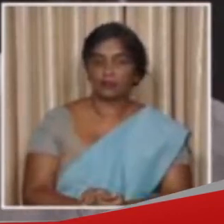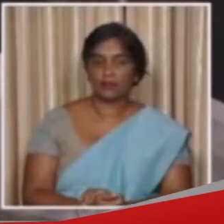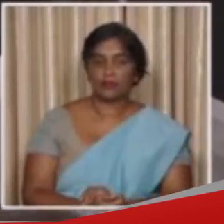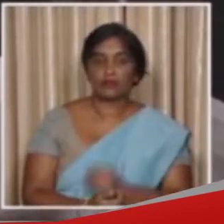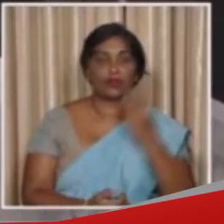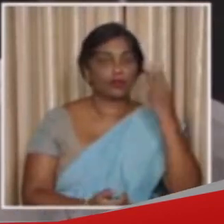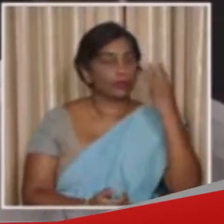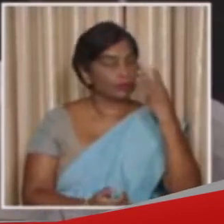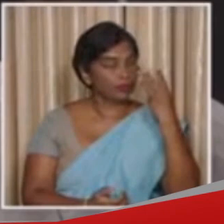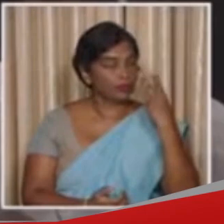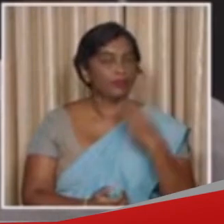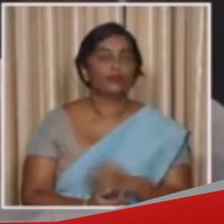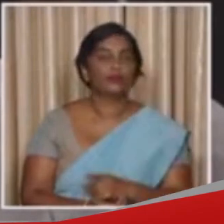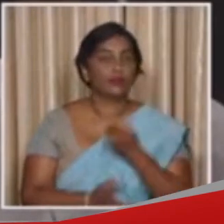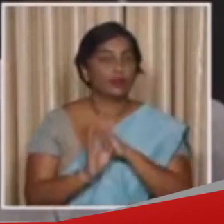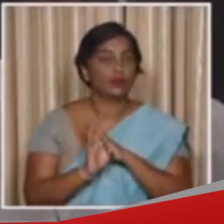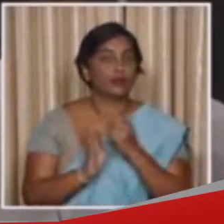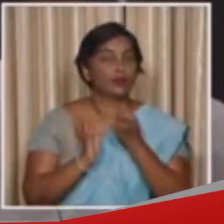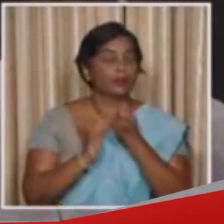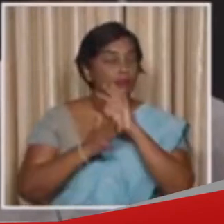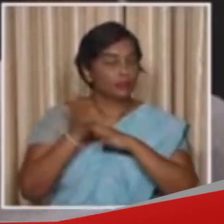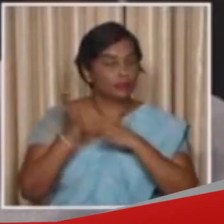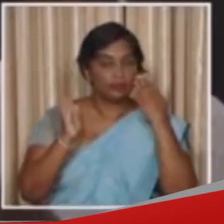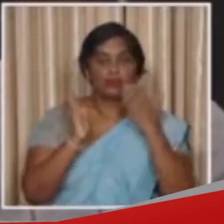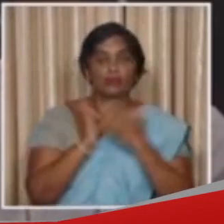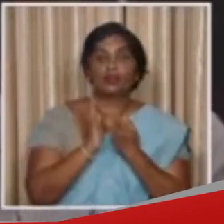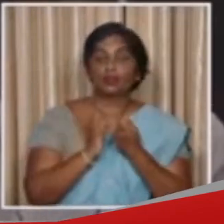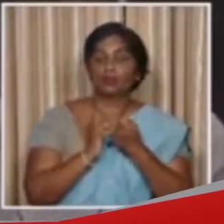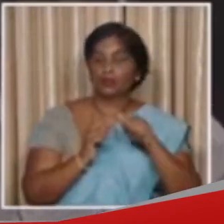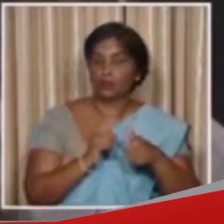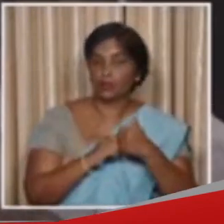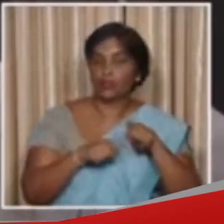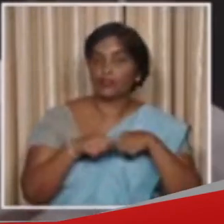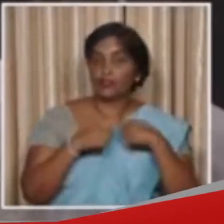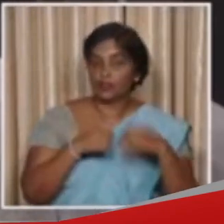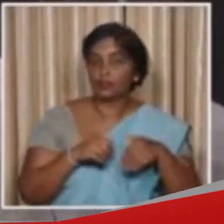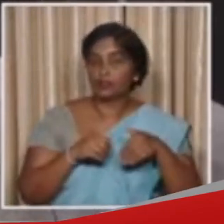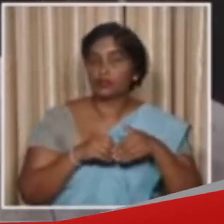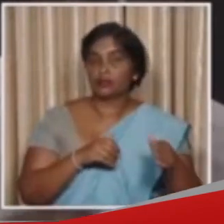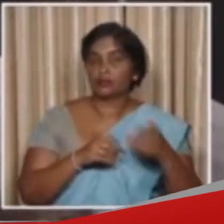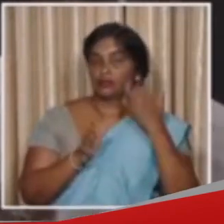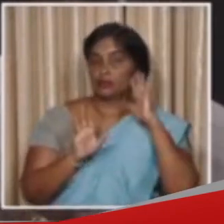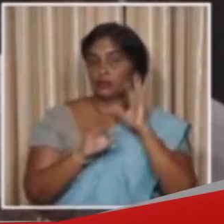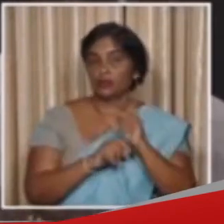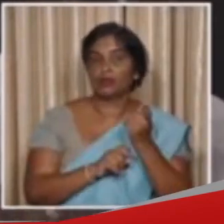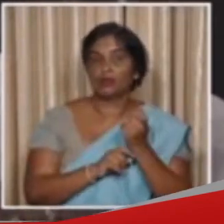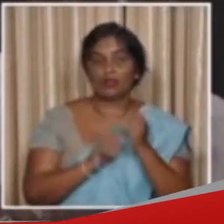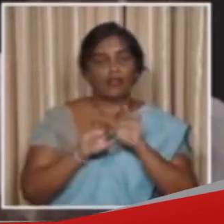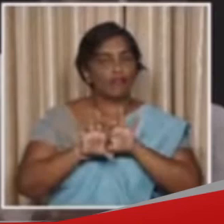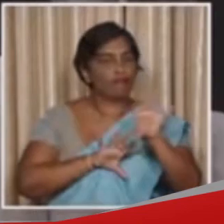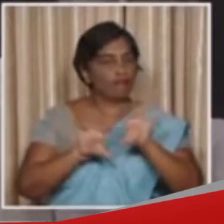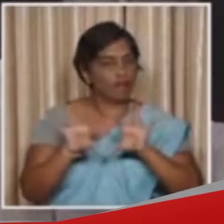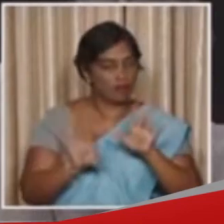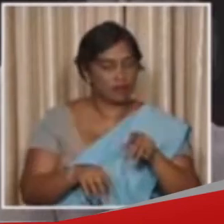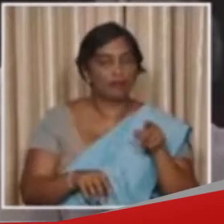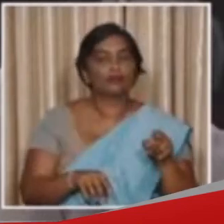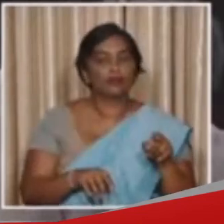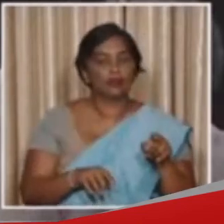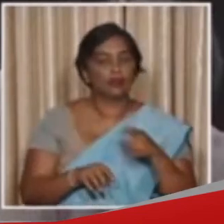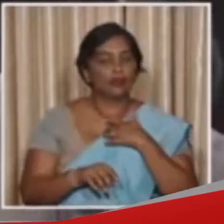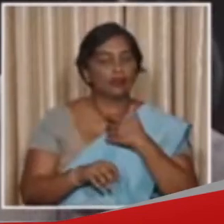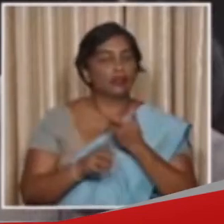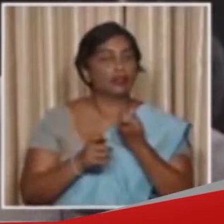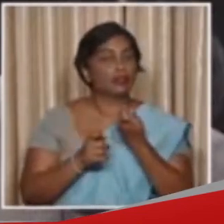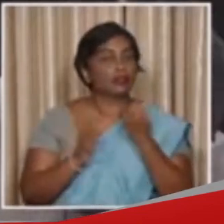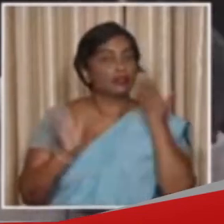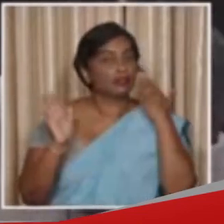තුන ඊට ප්‍රතිපාදනයේ ප්‍රාග්ධන සහ පුනරාවර්තන වියදම් සඳහා මේ වන විට නිකුත් කර ඇති මුදල වෙන්වෙන් වශයෙන් පුනරාවර්තන